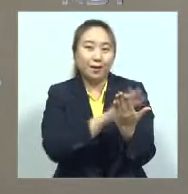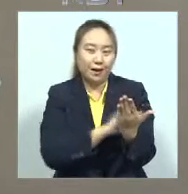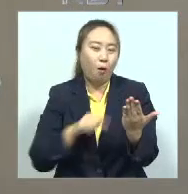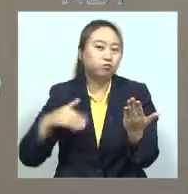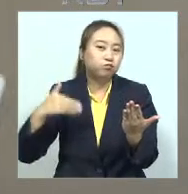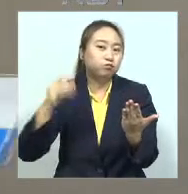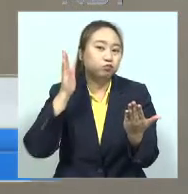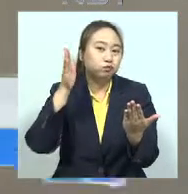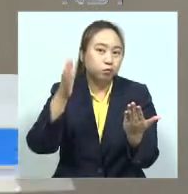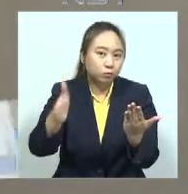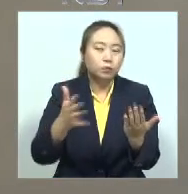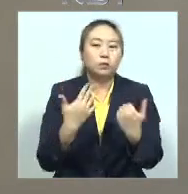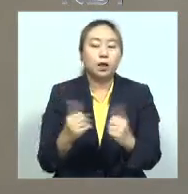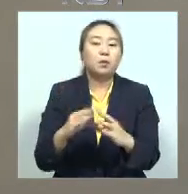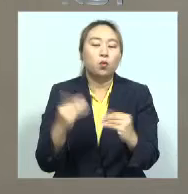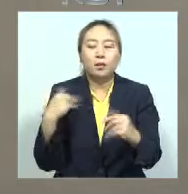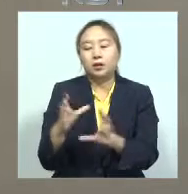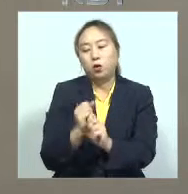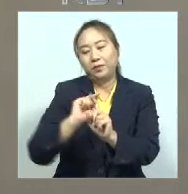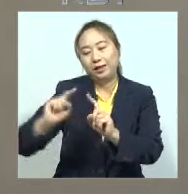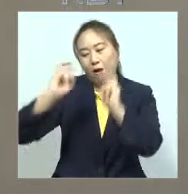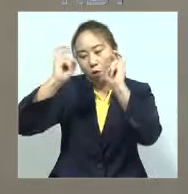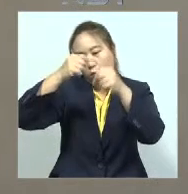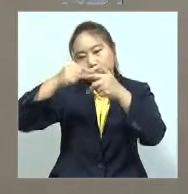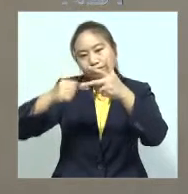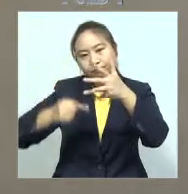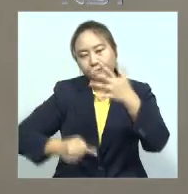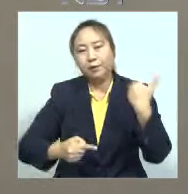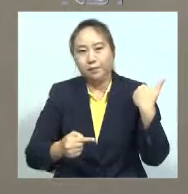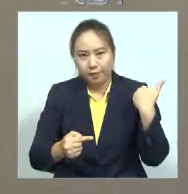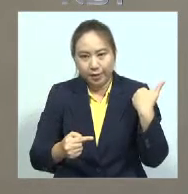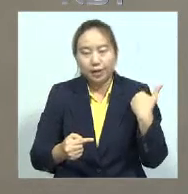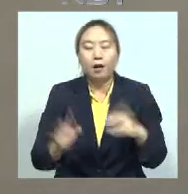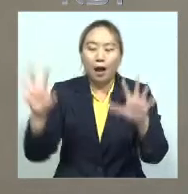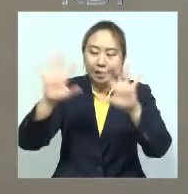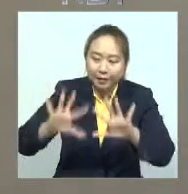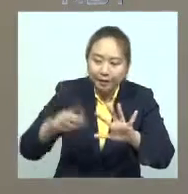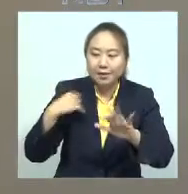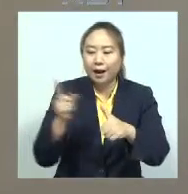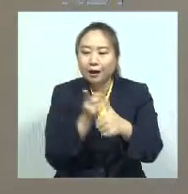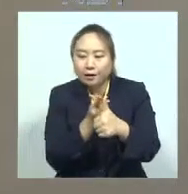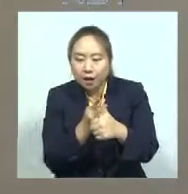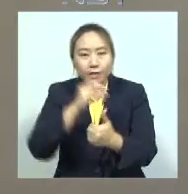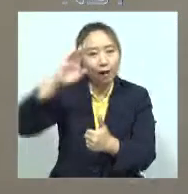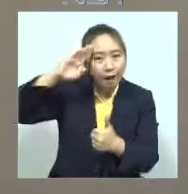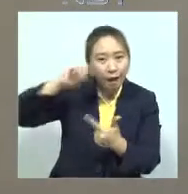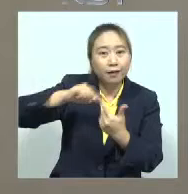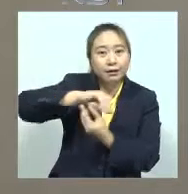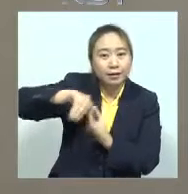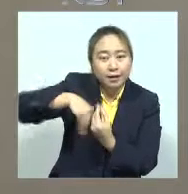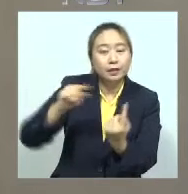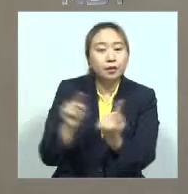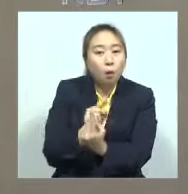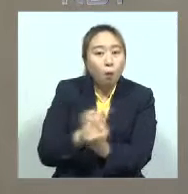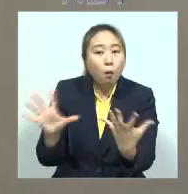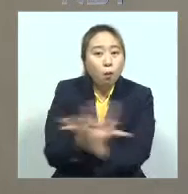ทยและการประชุมครั้งนี้มันจะมีข้อสรุปต่างๆหลายประเด็นด้วยกันเสาหลักของอาเซียนมีอะไรความมั่นคงเศรษฐกิจสังคมแล้วในเรื่องวัฒนธ